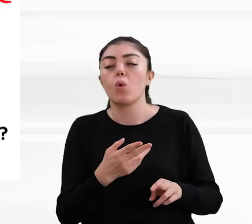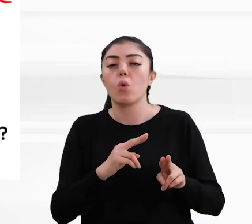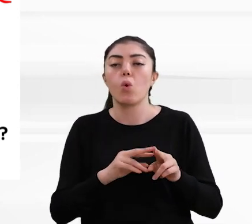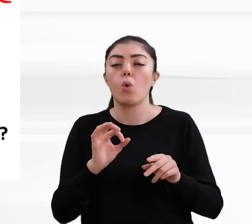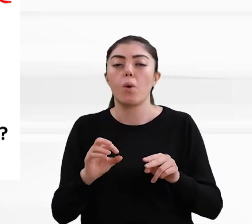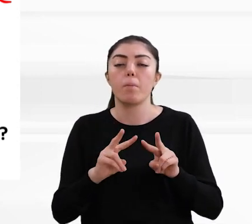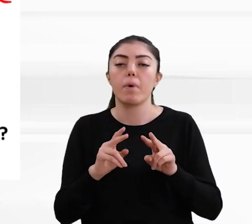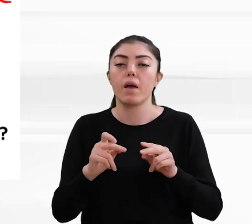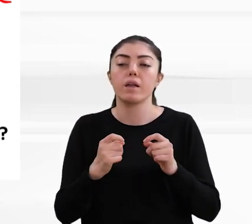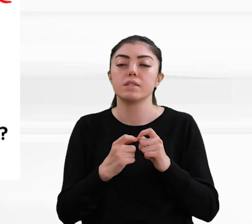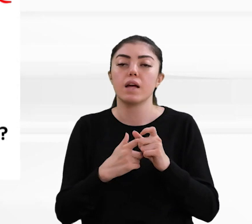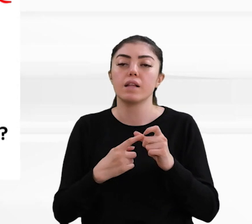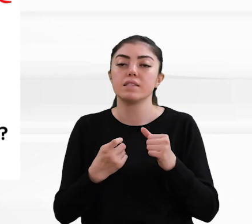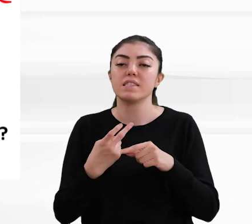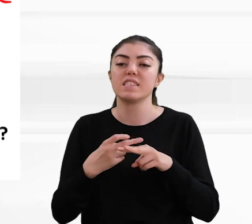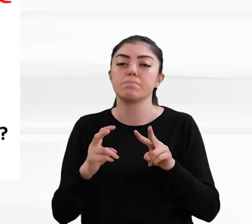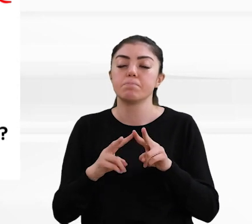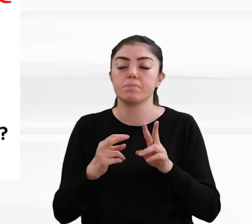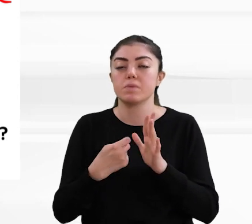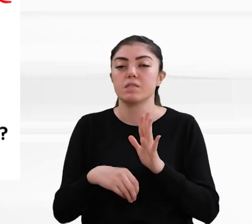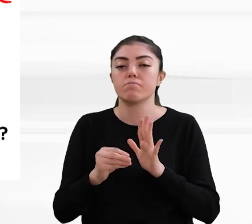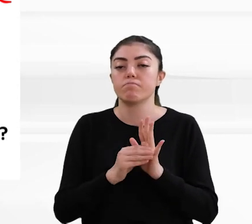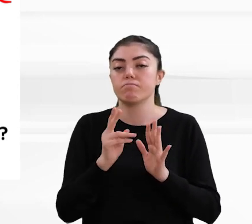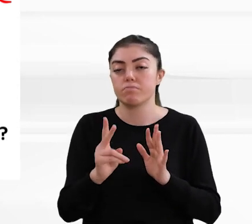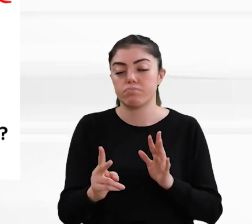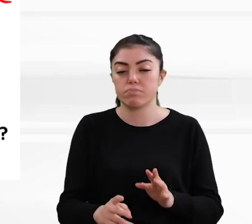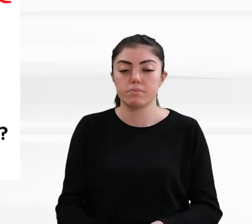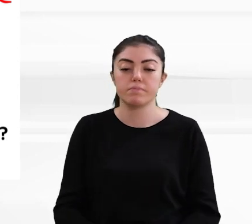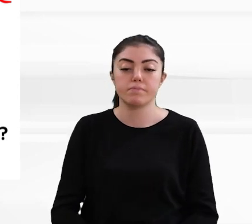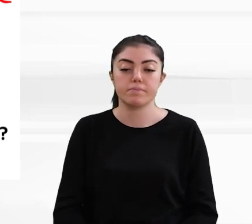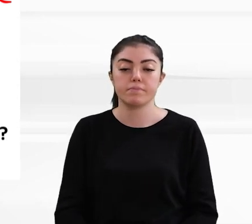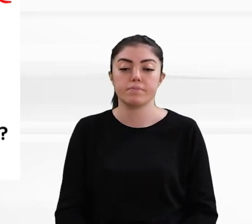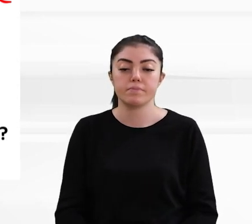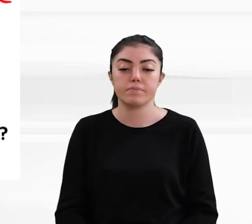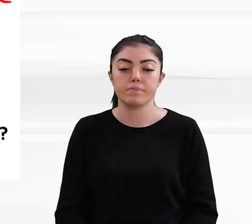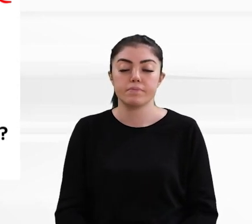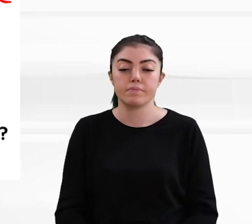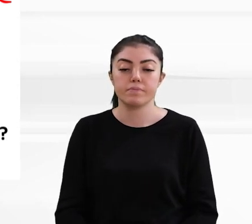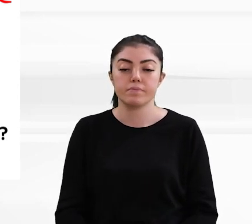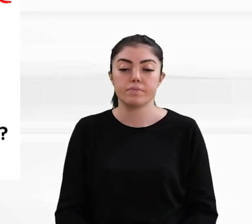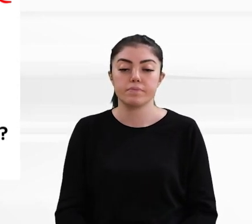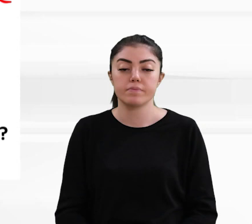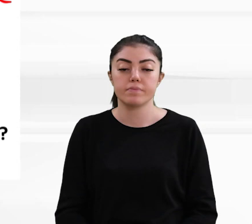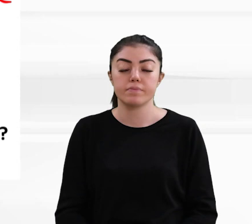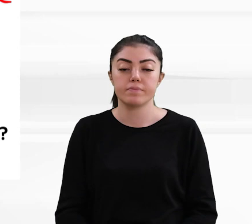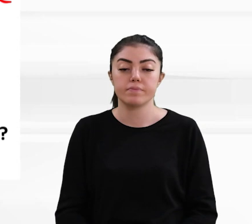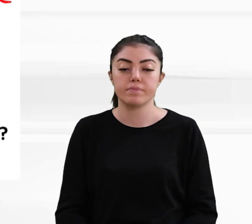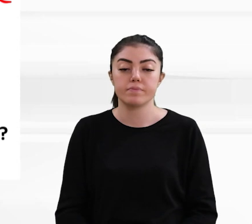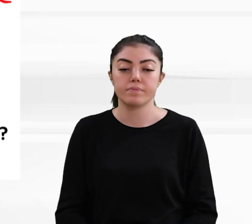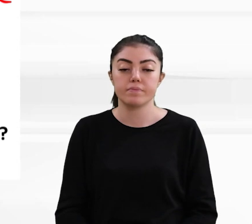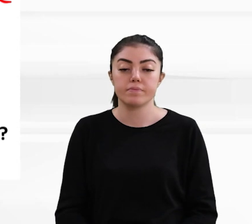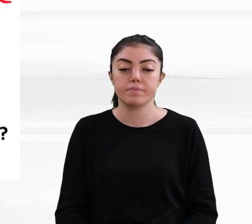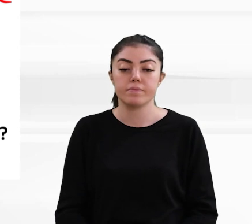olduğunu ifade ederiz kommensalizm bu örnekler ile simbiyotik